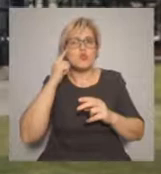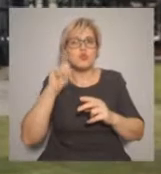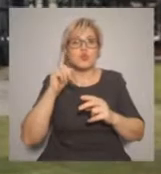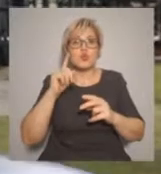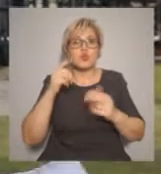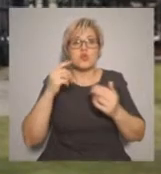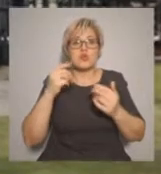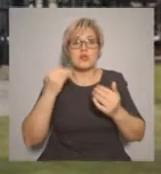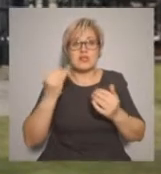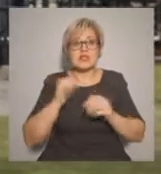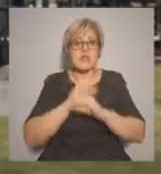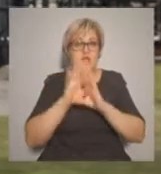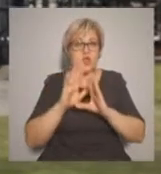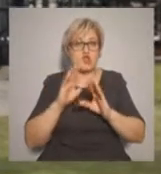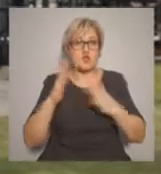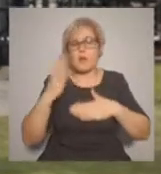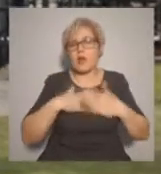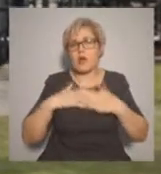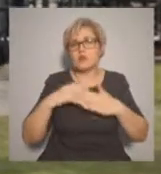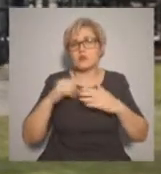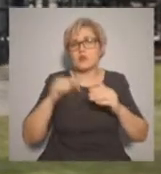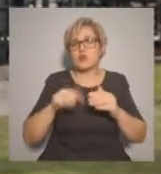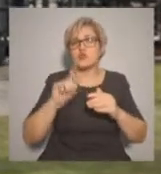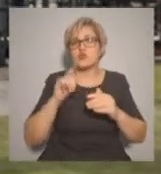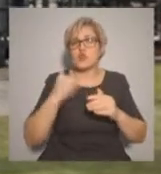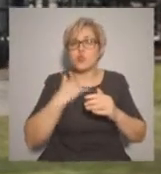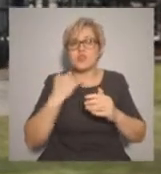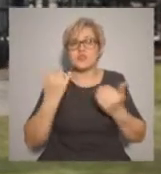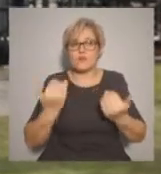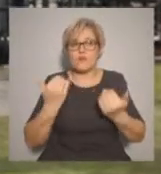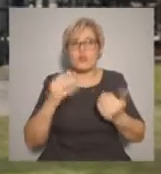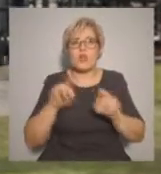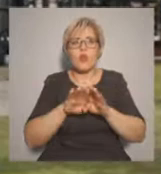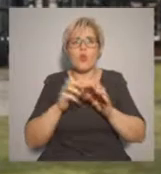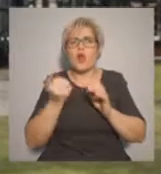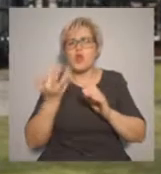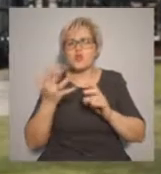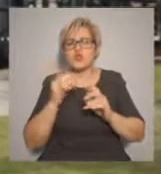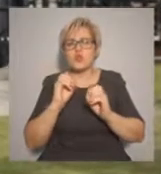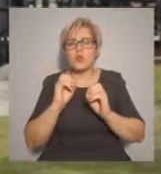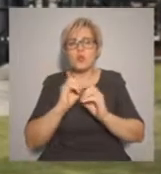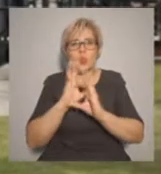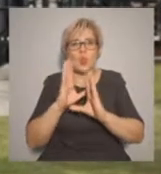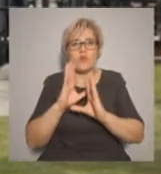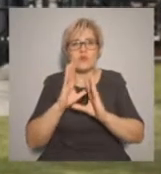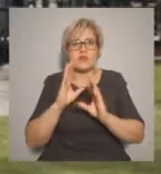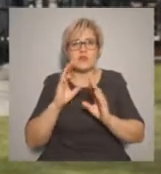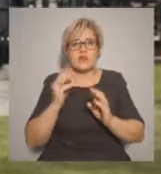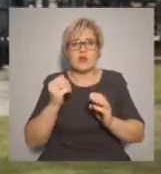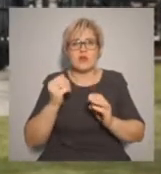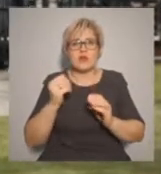скажем, 5-7 раз. Поэтому я думаю, что и Святейший порадуется тому, что у нас